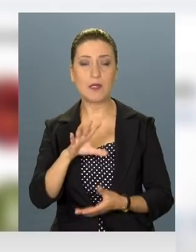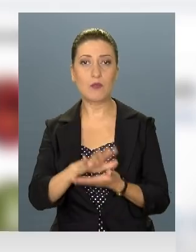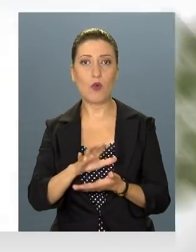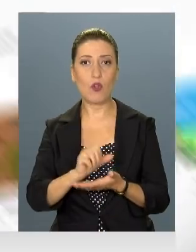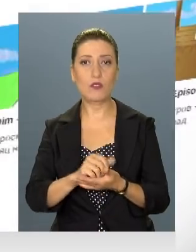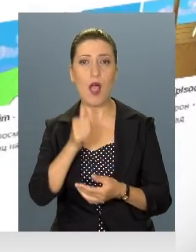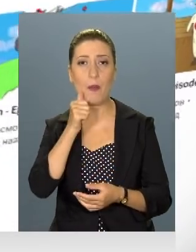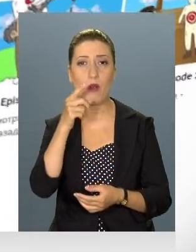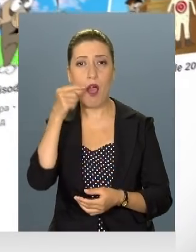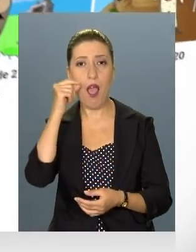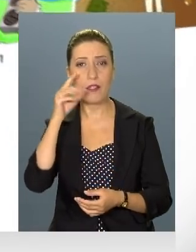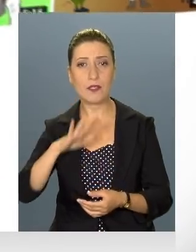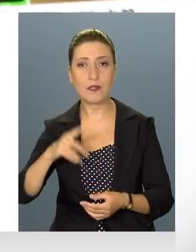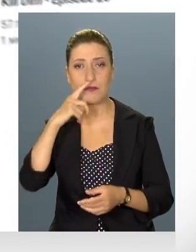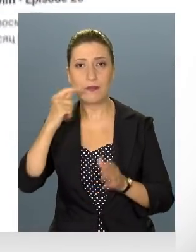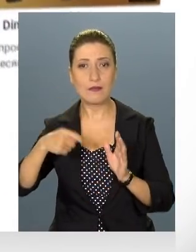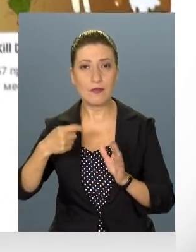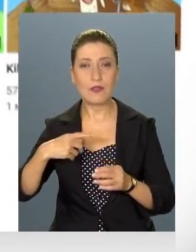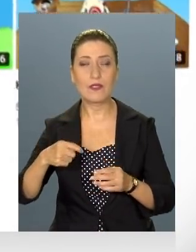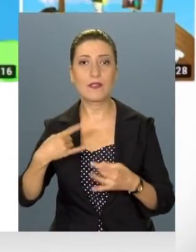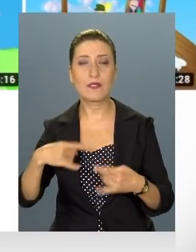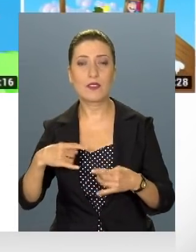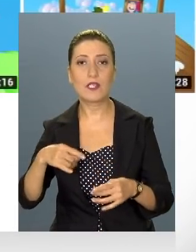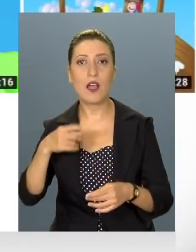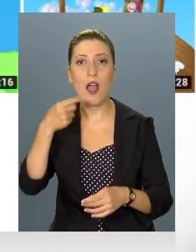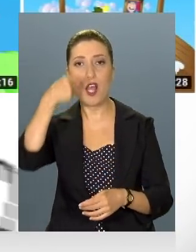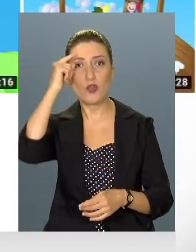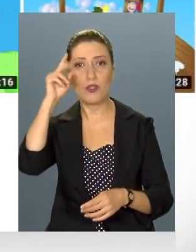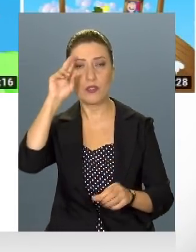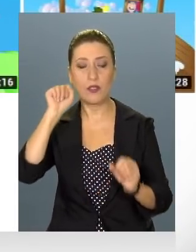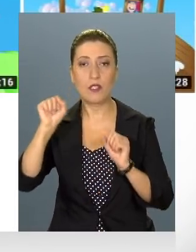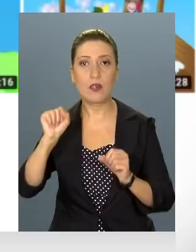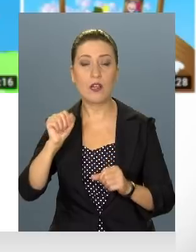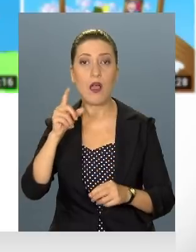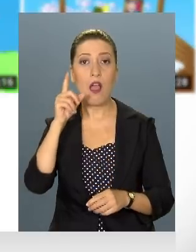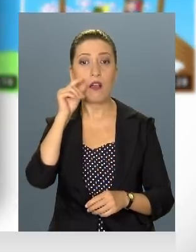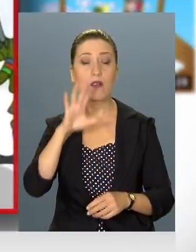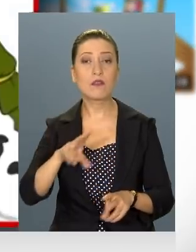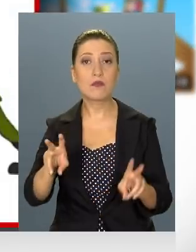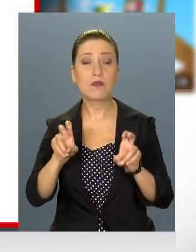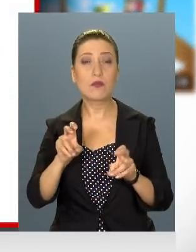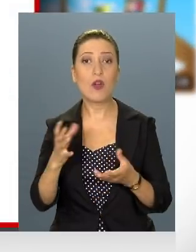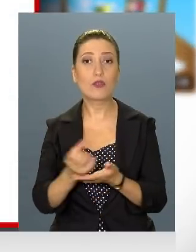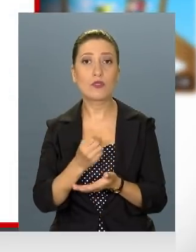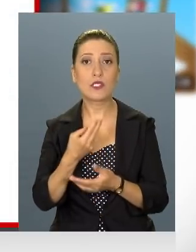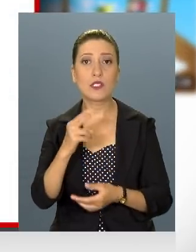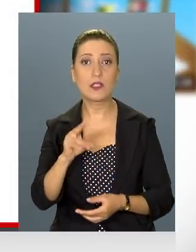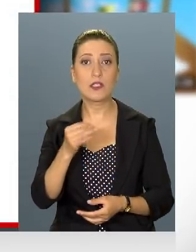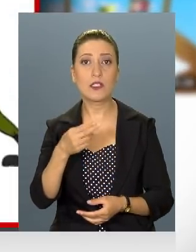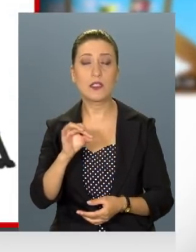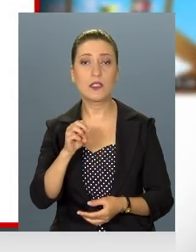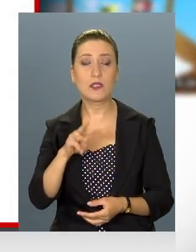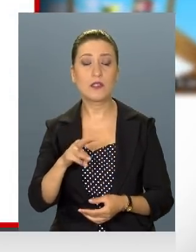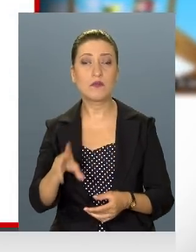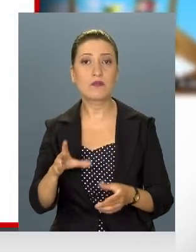ծաղրում էր ադրբեջանական բանակը նրա ղեկավարությանը։ Հայկական ամենահաջողված YouTube-յան նախագծերից է Կիլդիմը։ Հեղինակներից մուլտիպլիկատոր